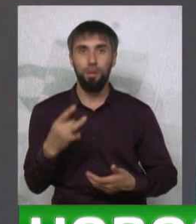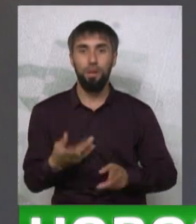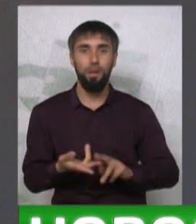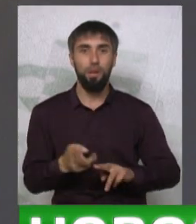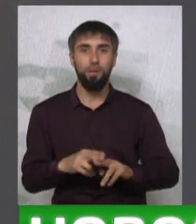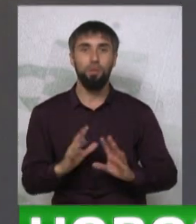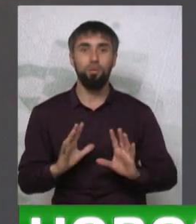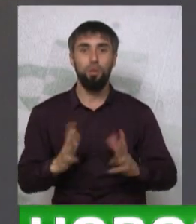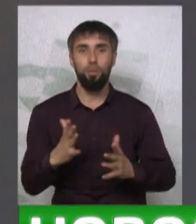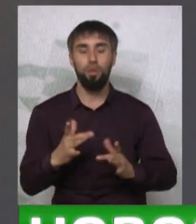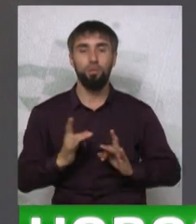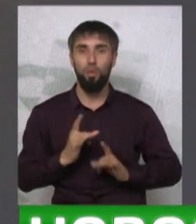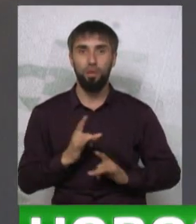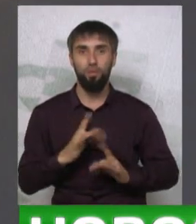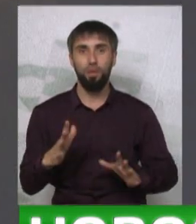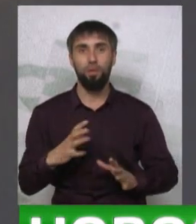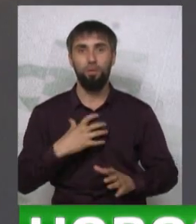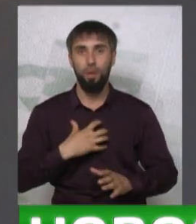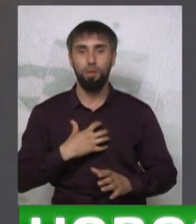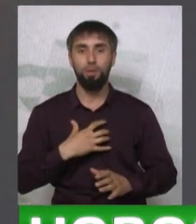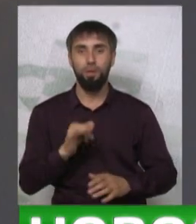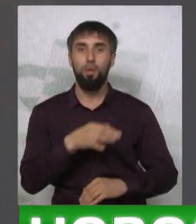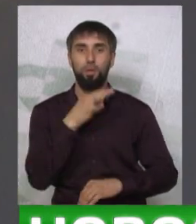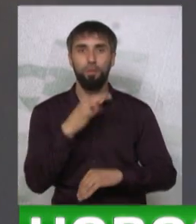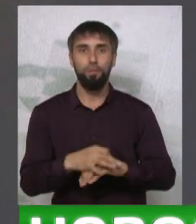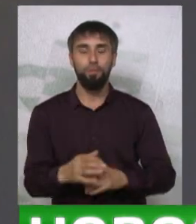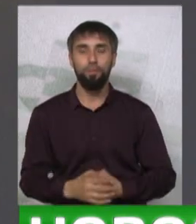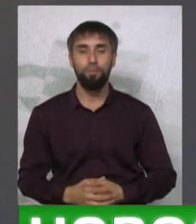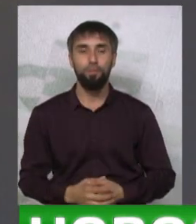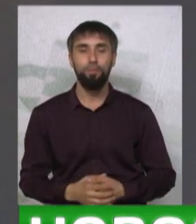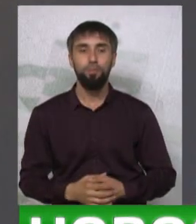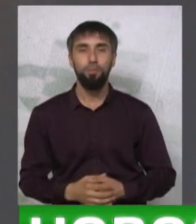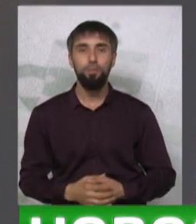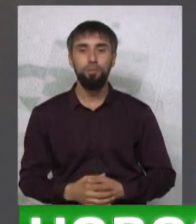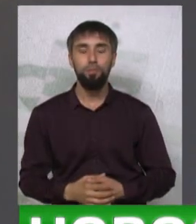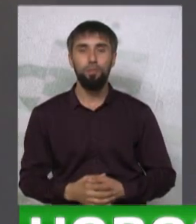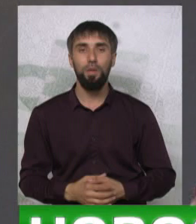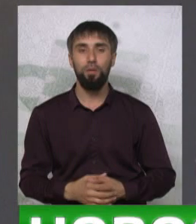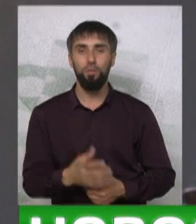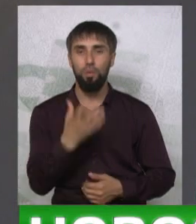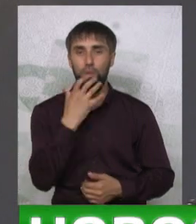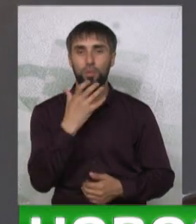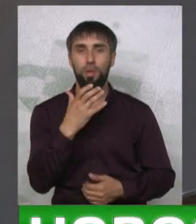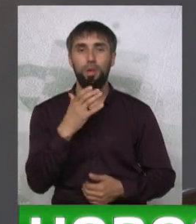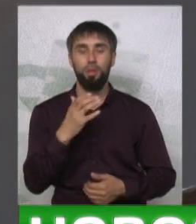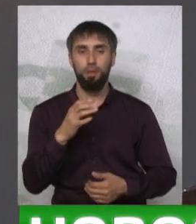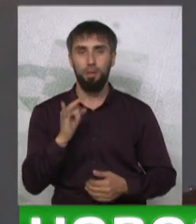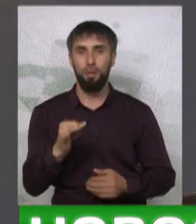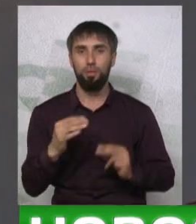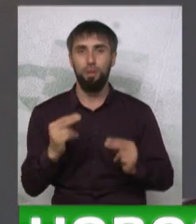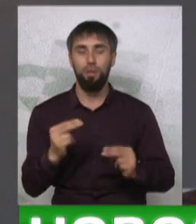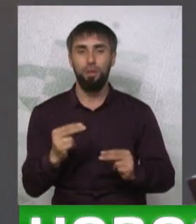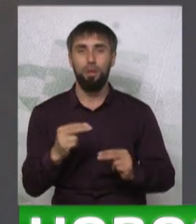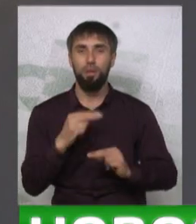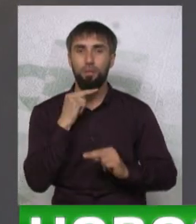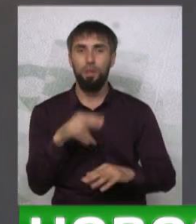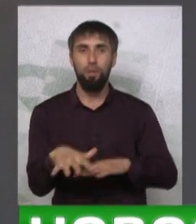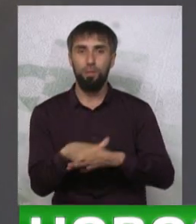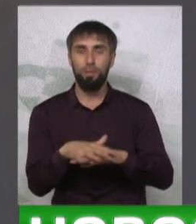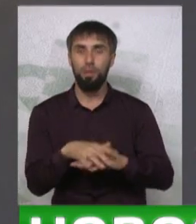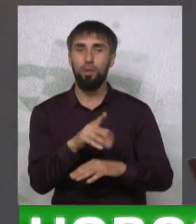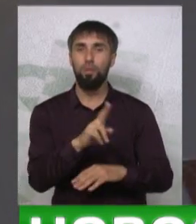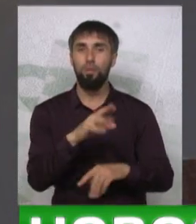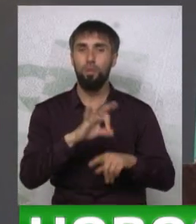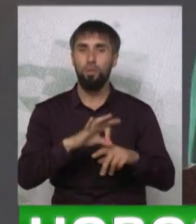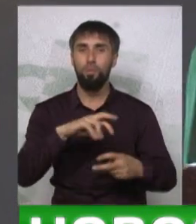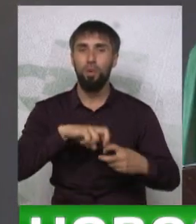это событие торжественное, знаковое и ответственное. Беспрерывное, теплое, искреннее внимание общественности к проблемам незрячих